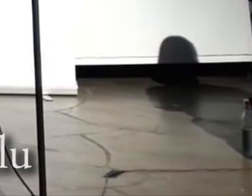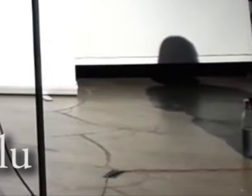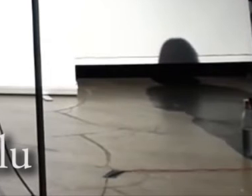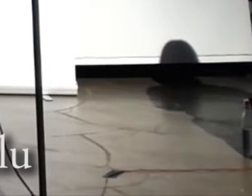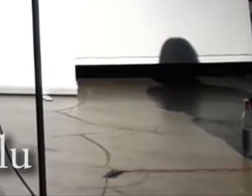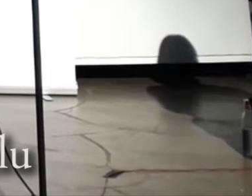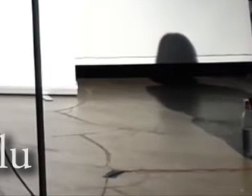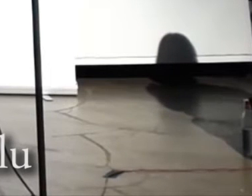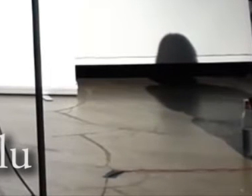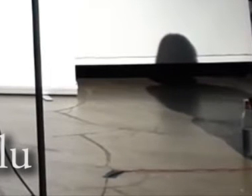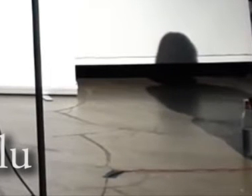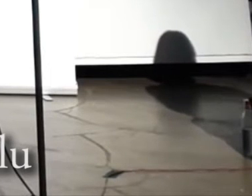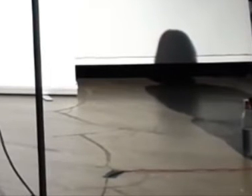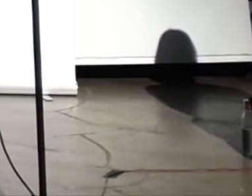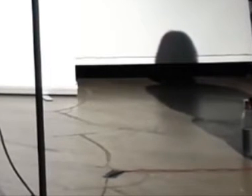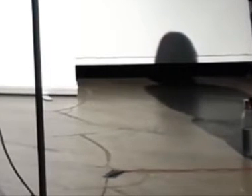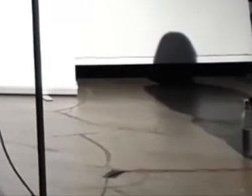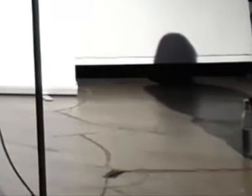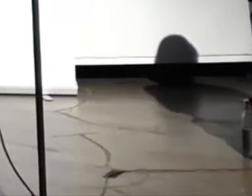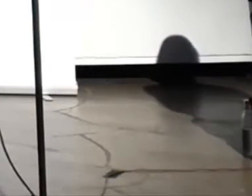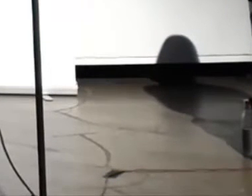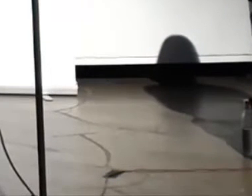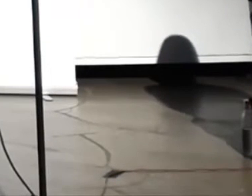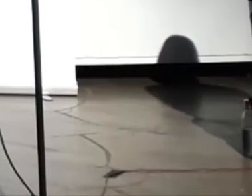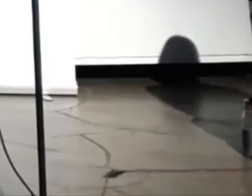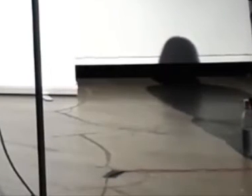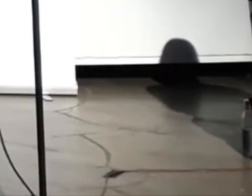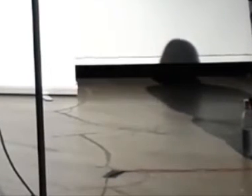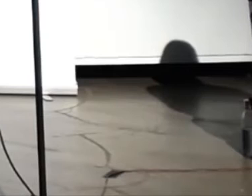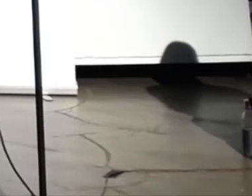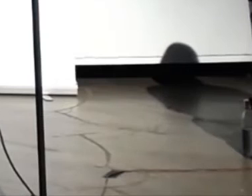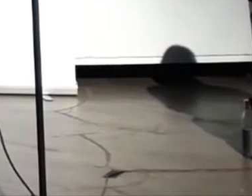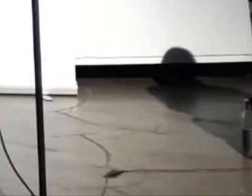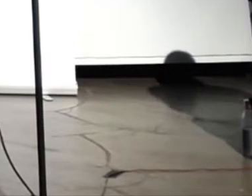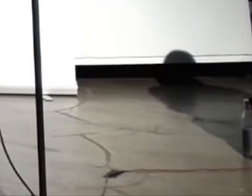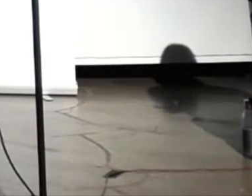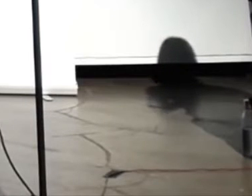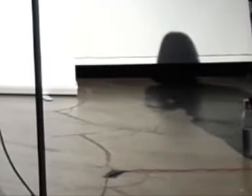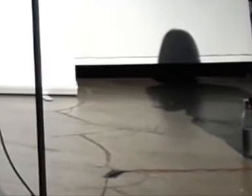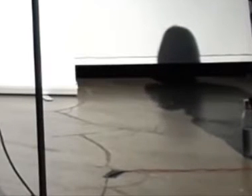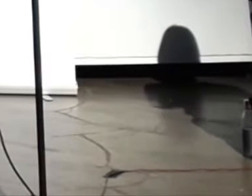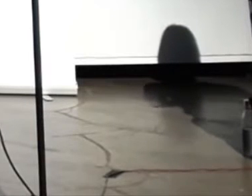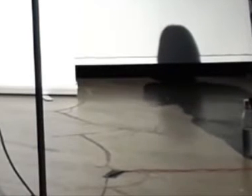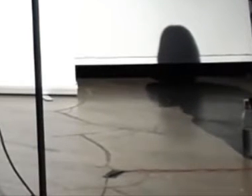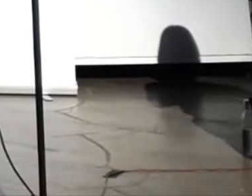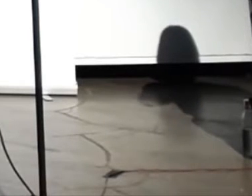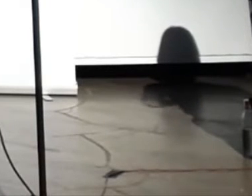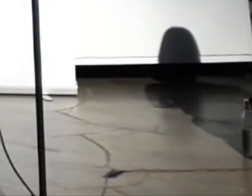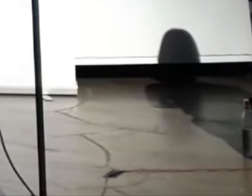kulttuuri- ja kaikille palveluista sattunut kuulemaan, niin oikein kirjoitin tänne, että mitä me tehdään, että me vaan sanoin jotain